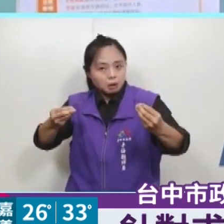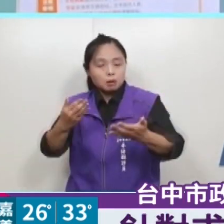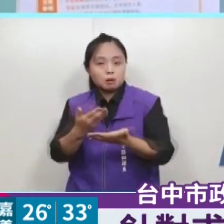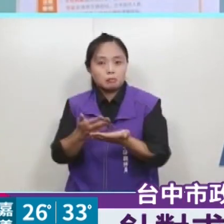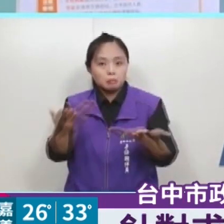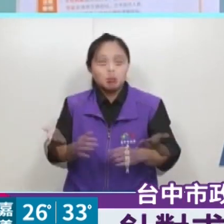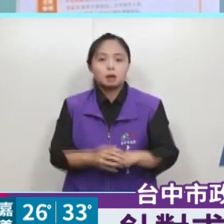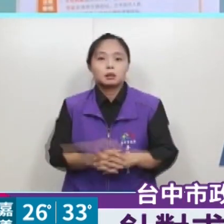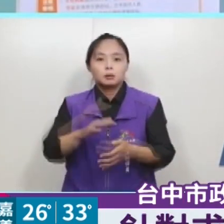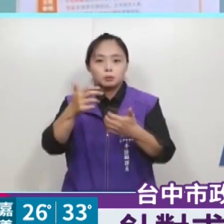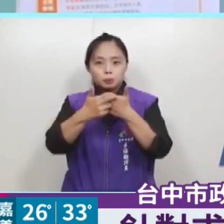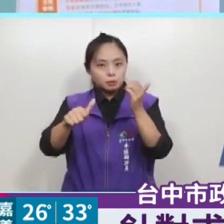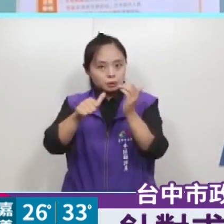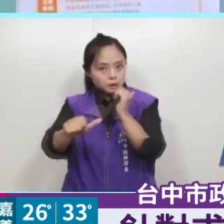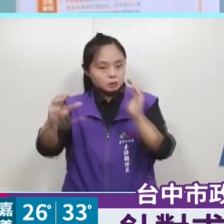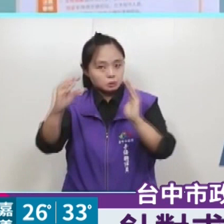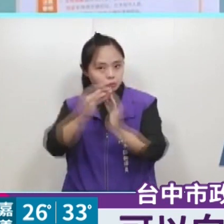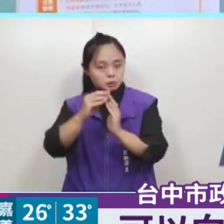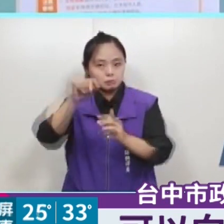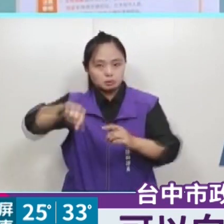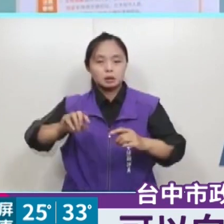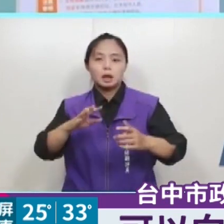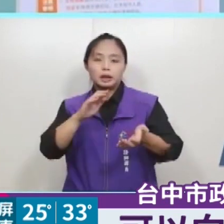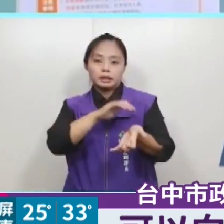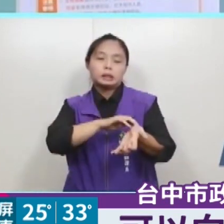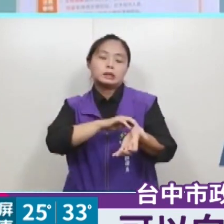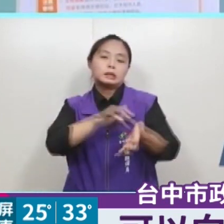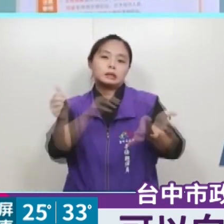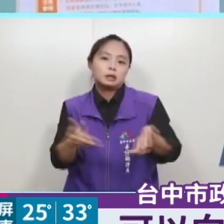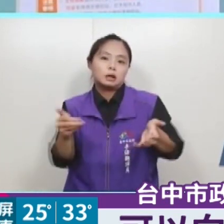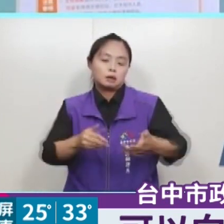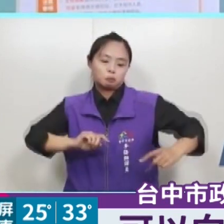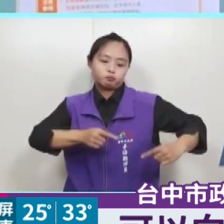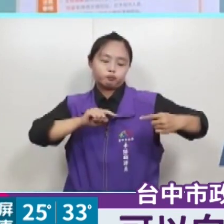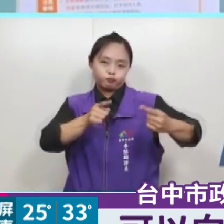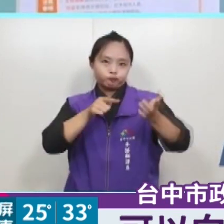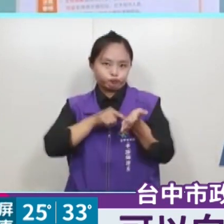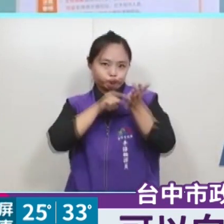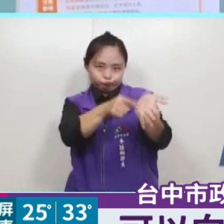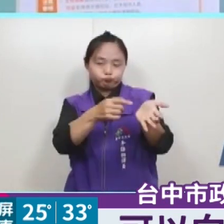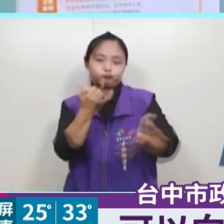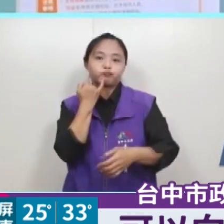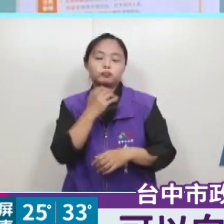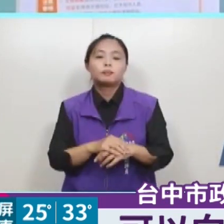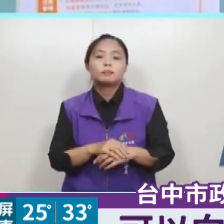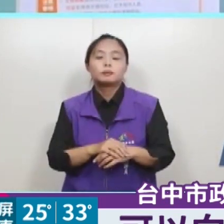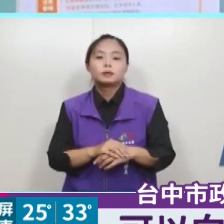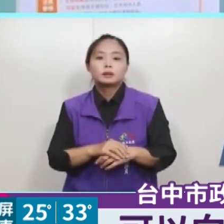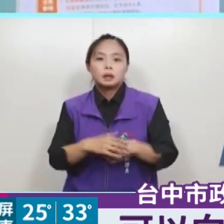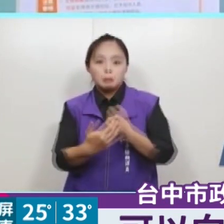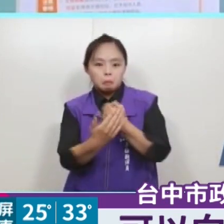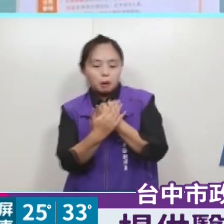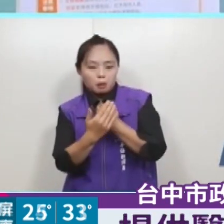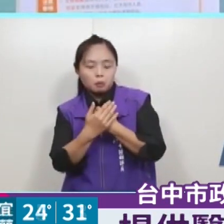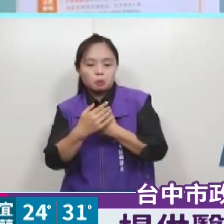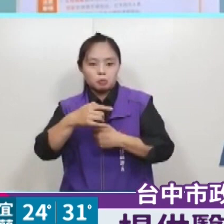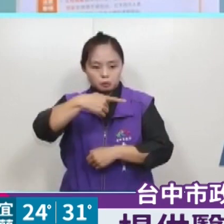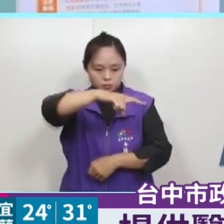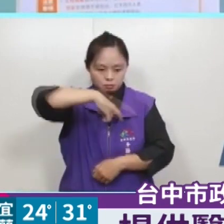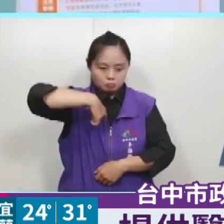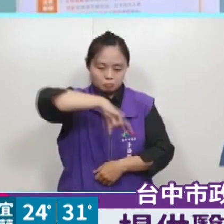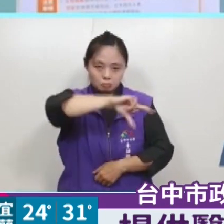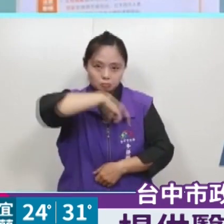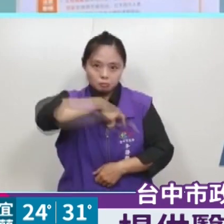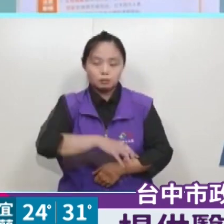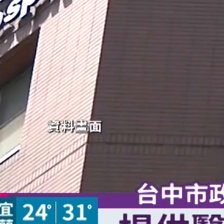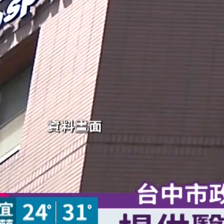额没有达到共识的时候，可以向卫生局这边提出医疗纠纷的调处申请，提供医病双方的一个